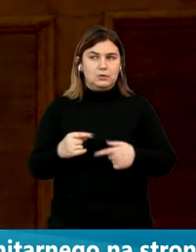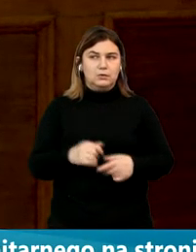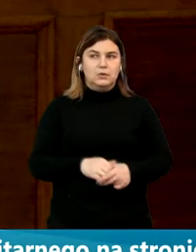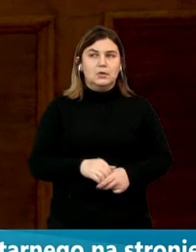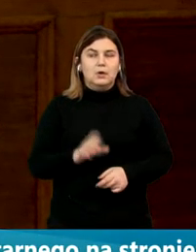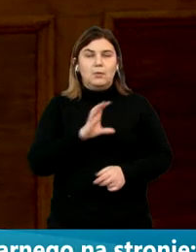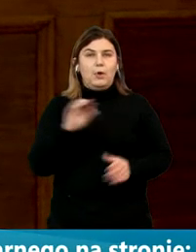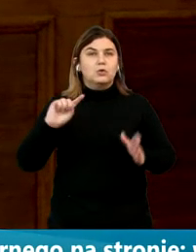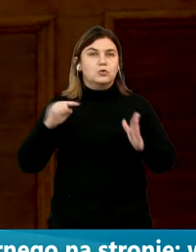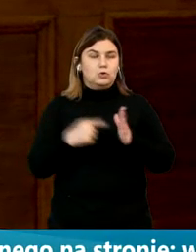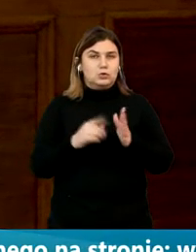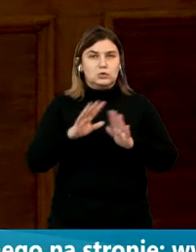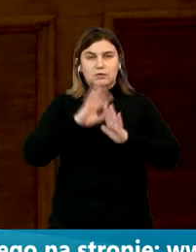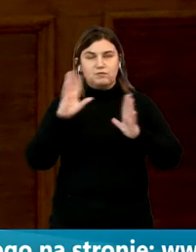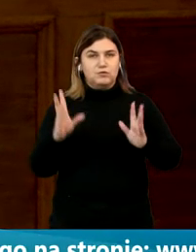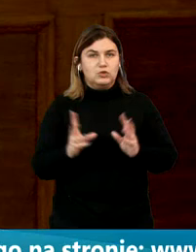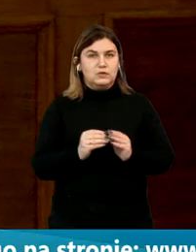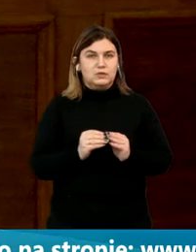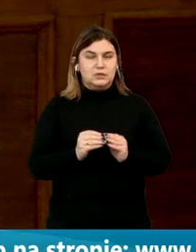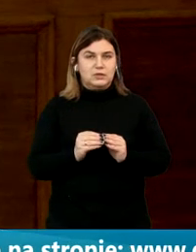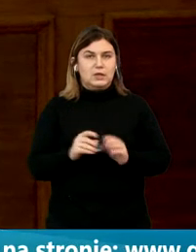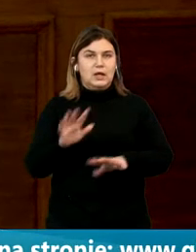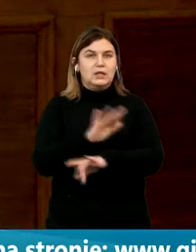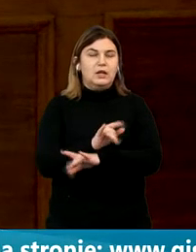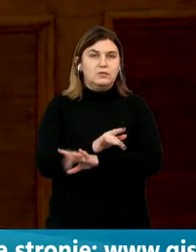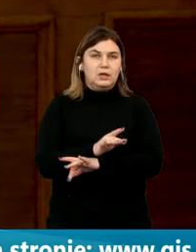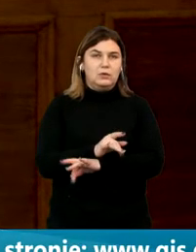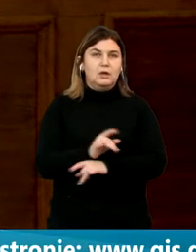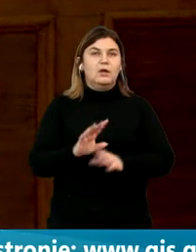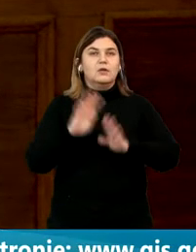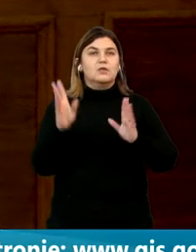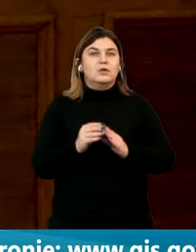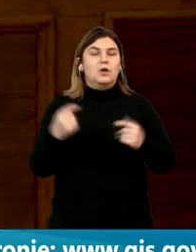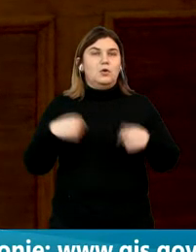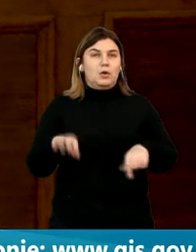bo dotyczyło to wszystkich restauratorów, wszystkie osoby prowadzące